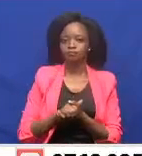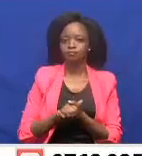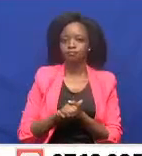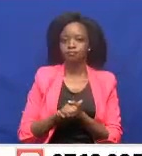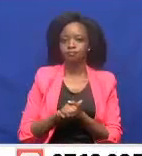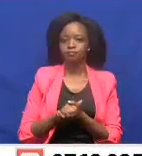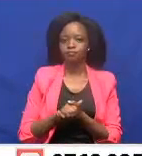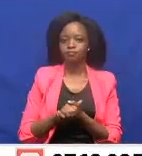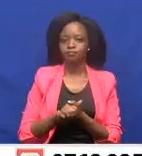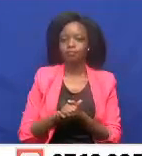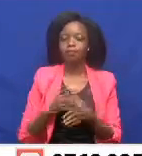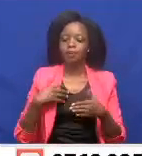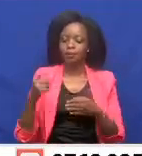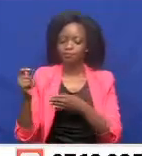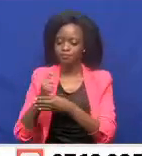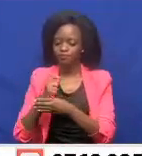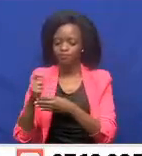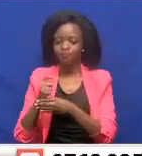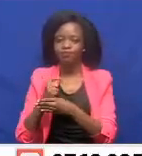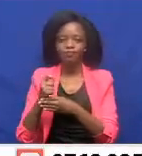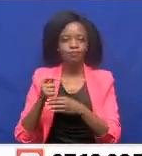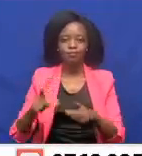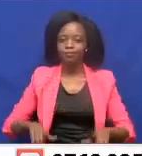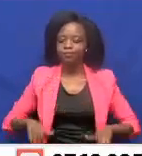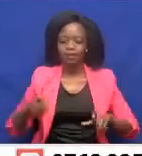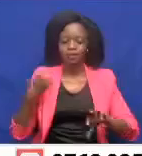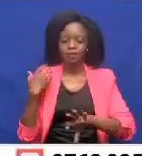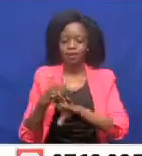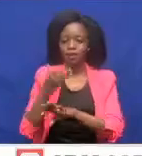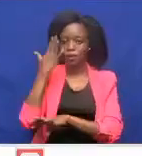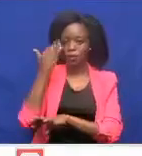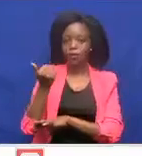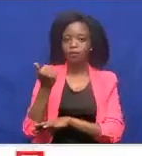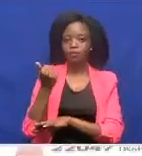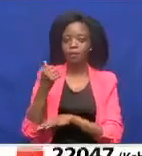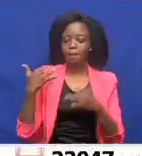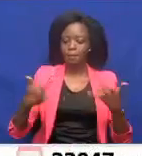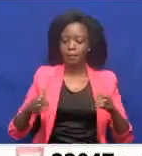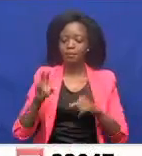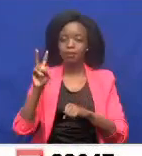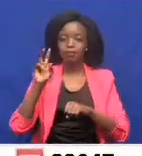Sasa, nika train, ilikuwa ni jani tough sana kwa sababu, hiyo mwaka nilicheza game, I think, 3.